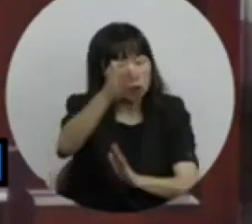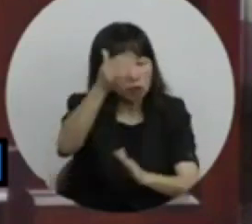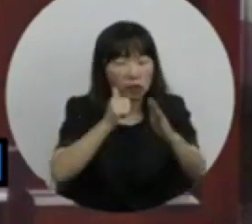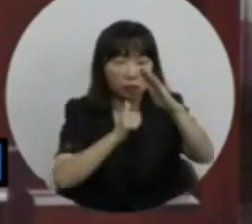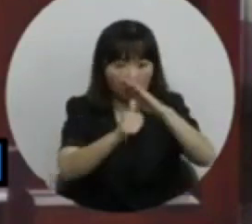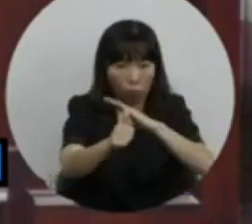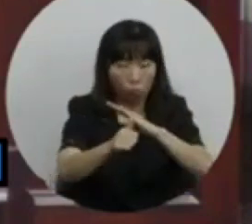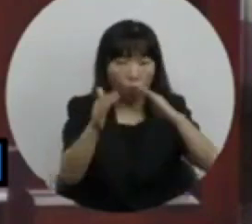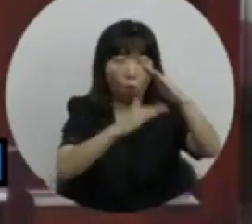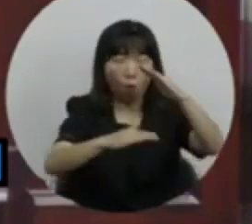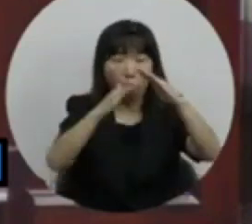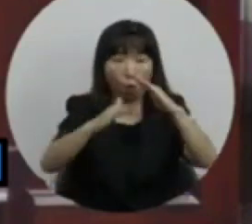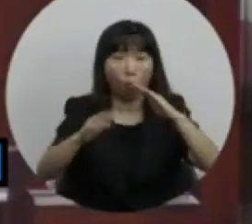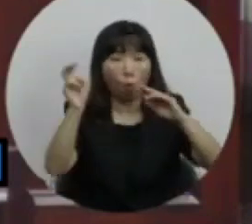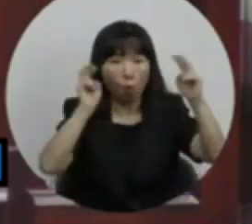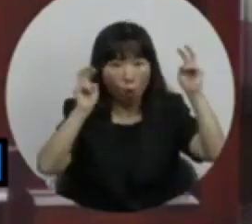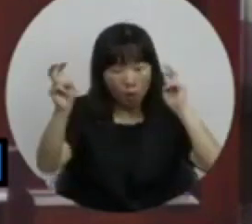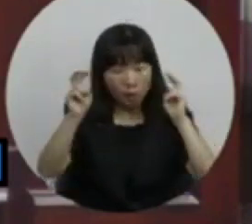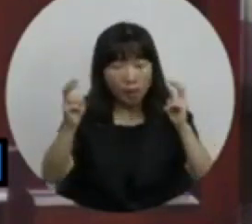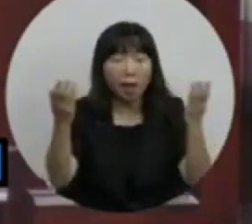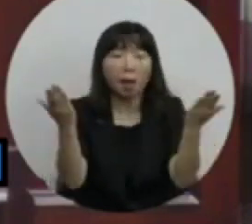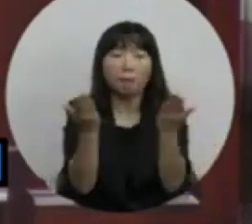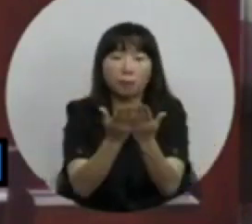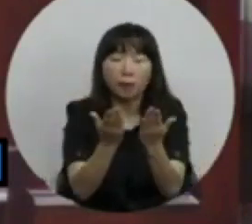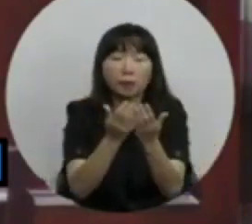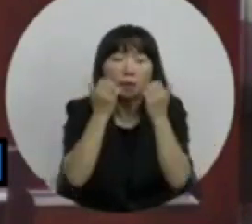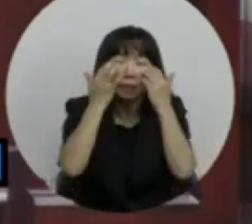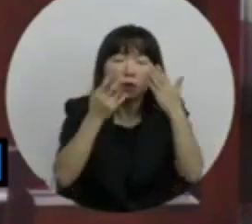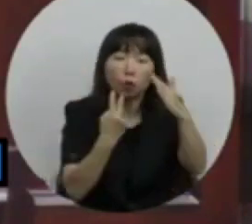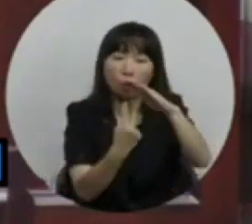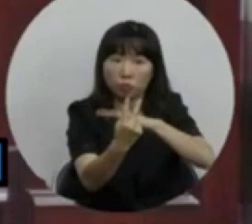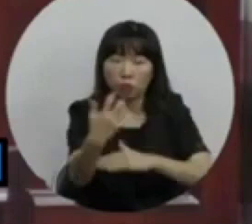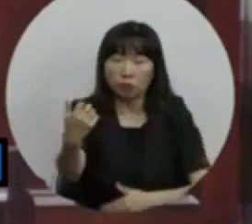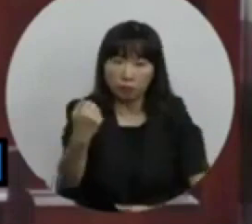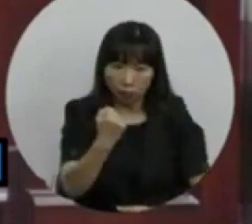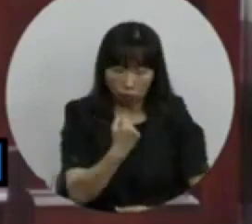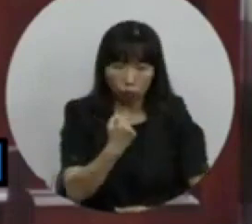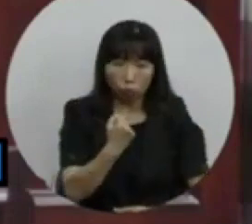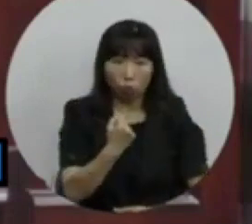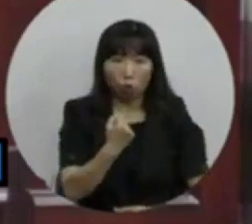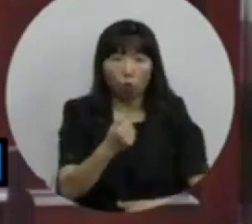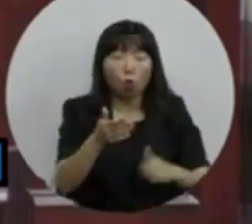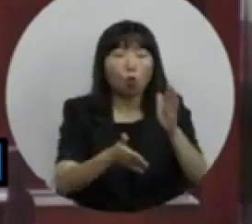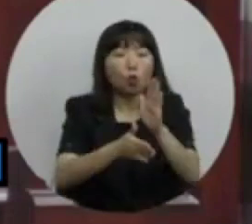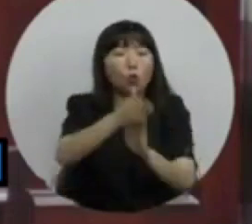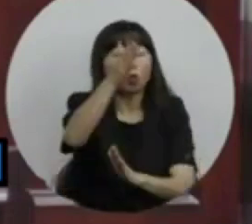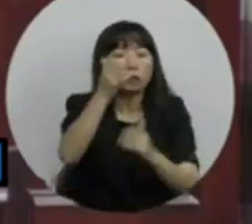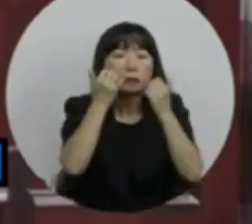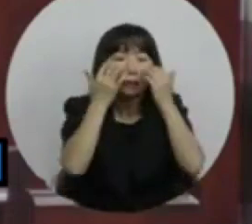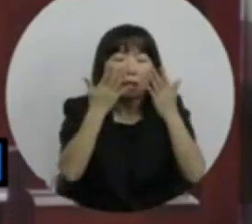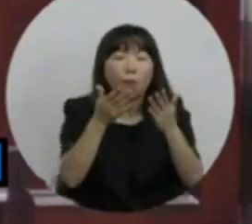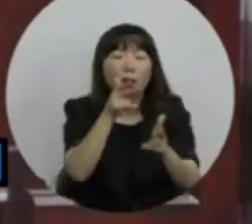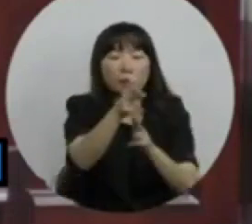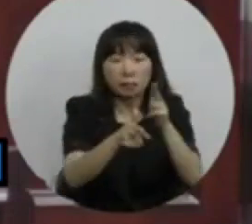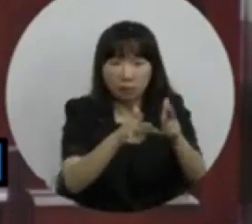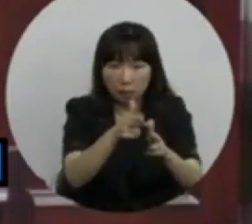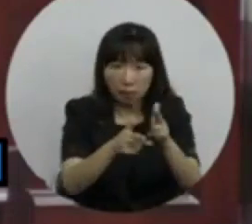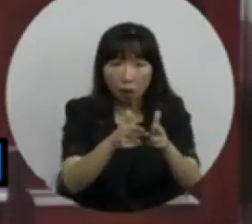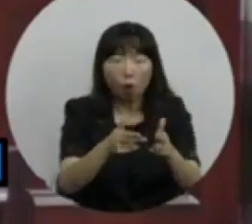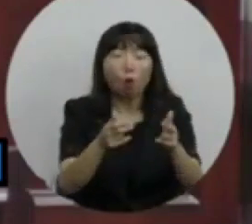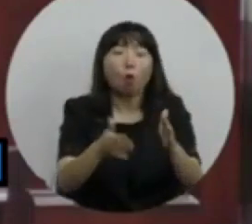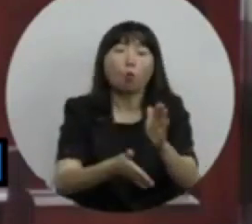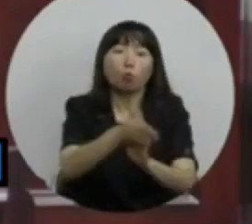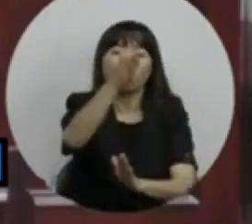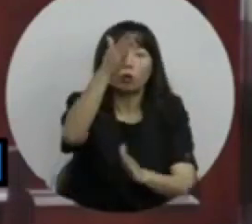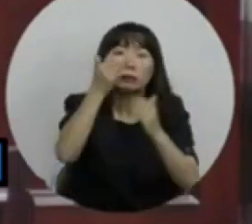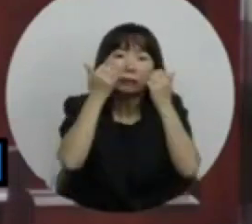이름에 걸맞게 새로운 미션을 수립하고 앞서 거론한 도시개발사업을 비롯해